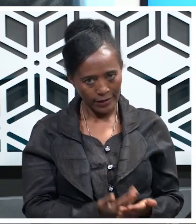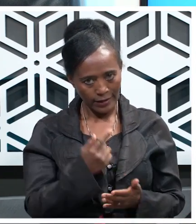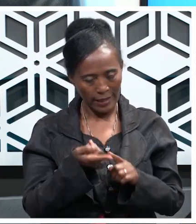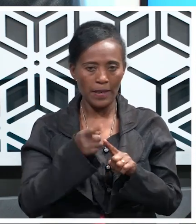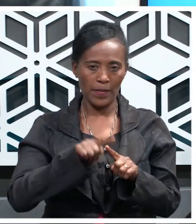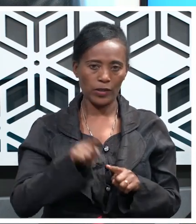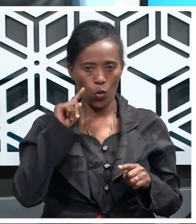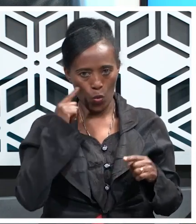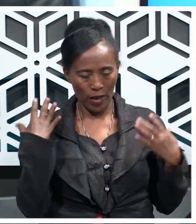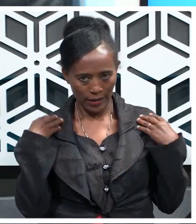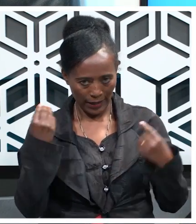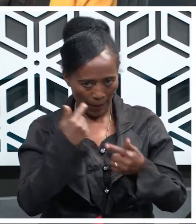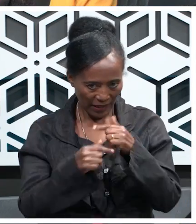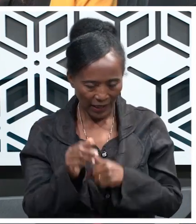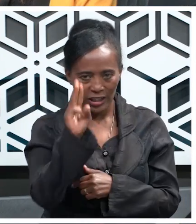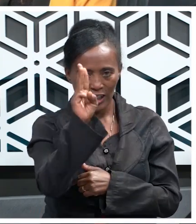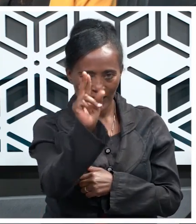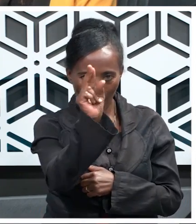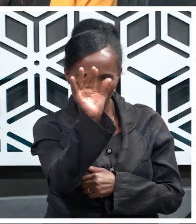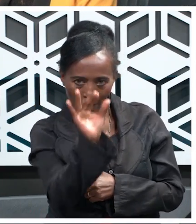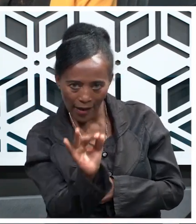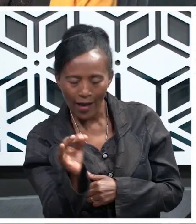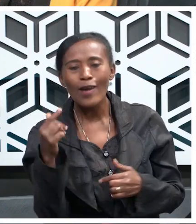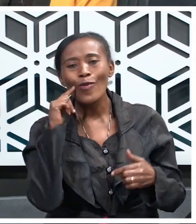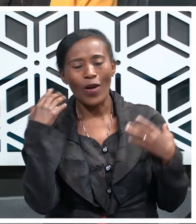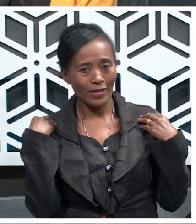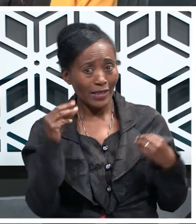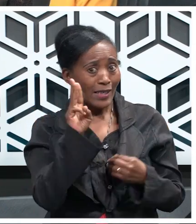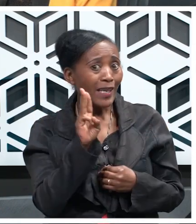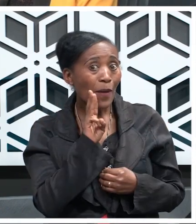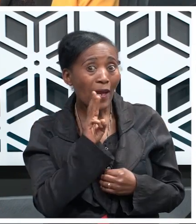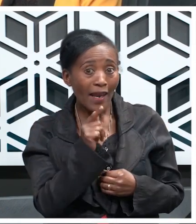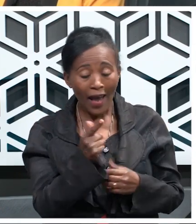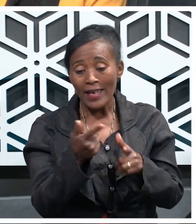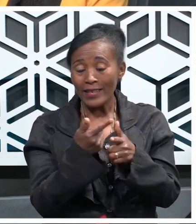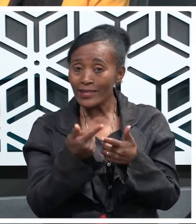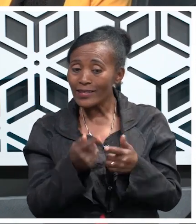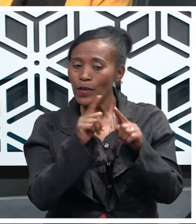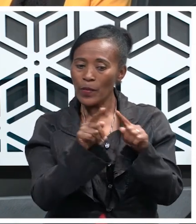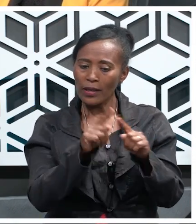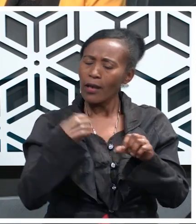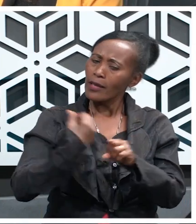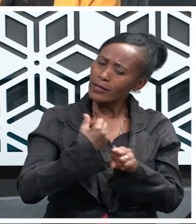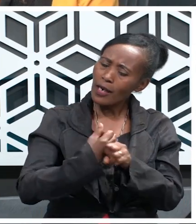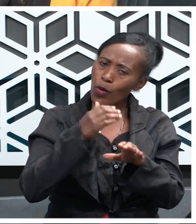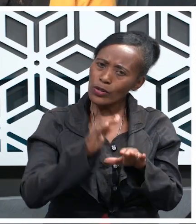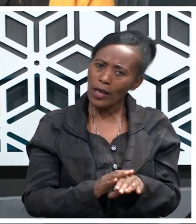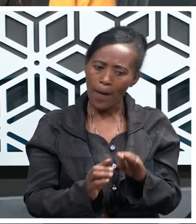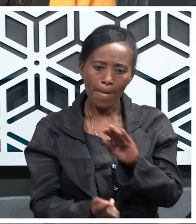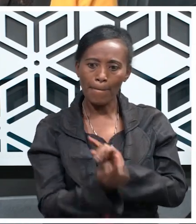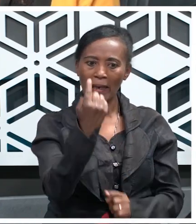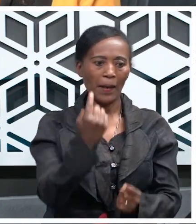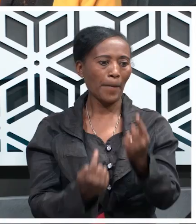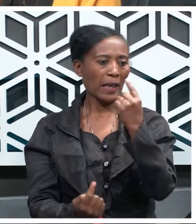እንግዳችን ጭውውት እንመለስ። እንኳን ደህና መጣሽ ሳቤላ። እንኳን ደህና ቆየሽ ሳቤላ ከድር። እንግዲህ በተለያዩ ስራዎች